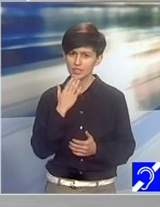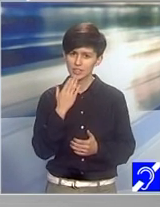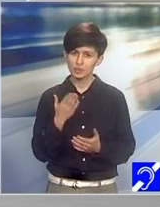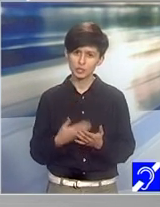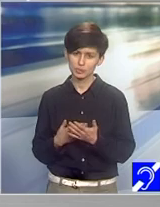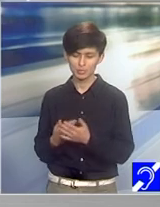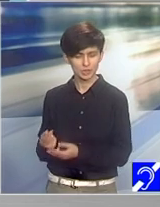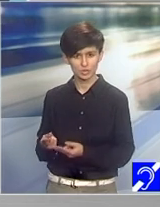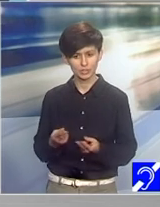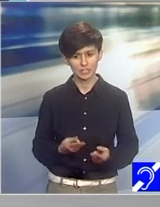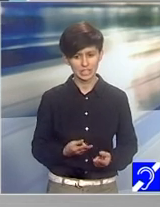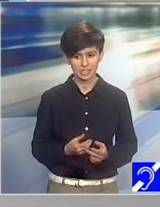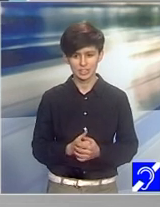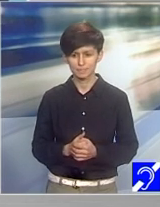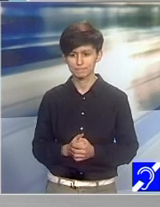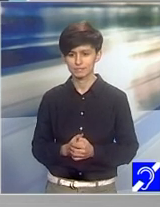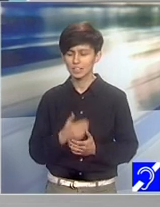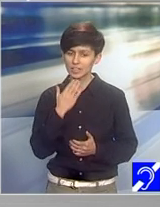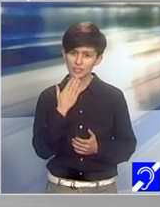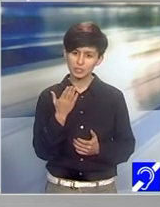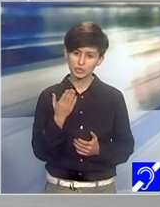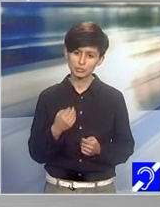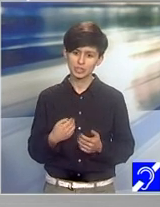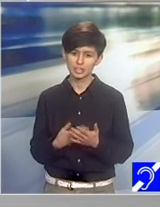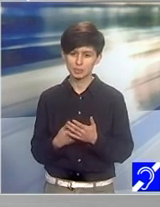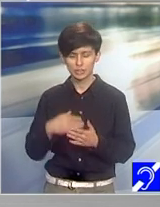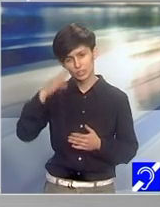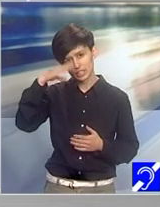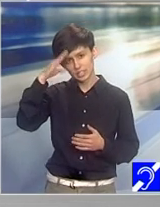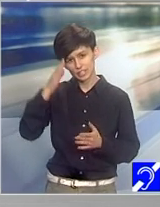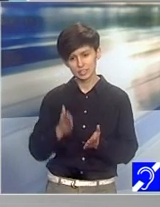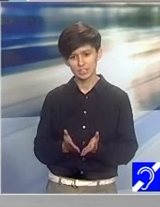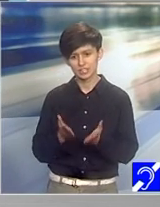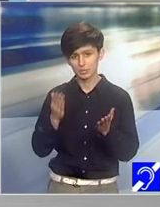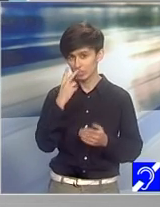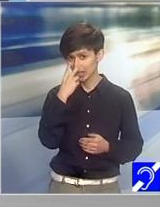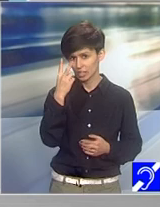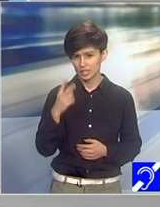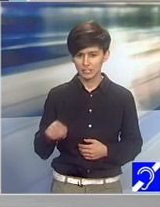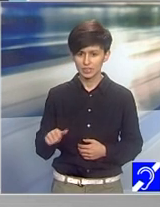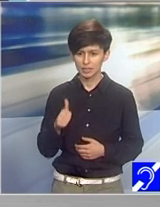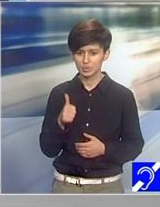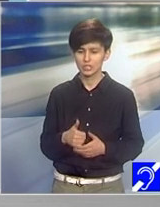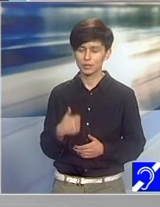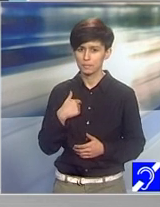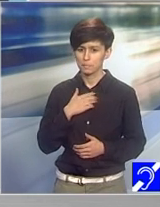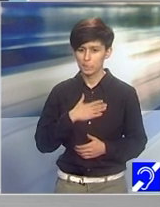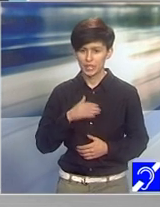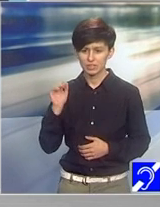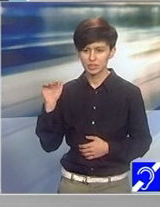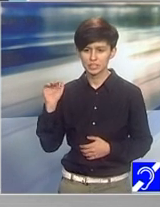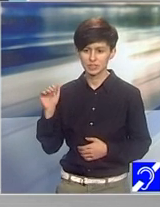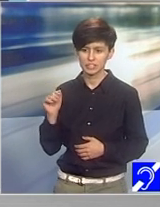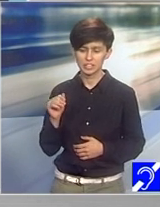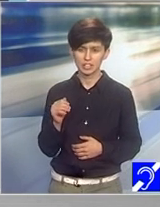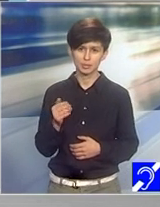găsit! Vă mulțumesc că tot așa în zi de sărbătoare ne revedem. Și vreau să vă întreb, de când